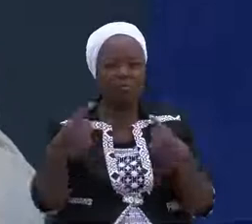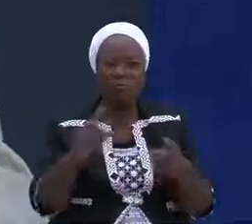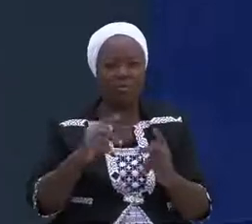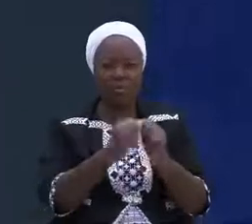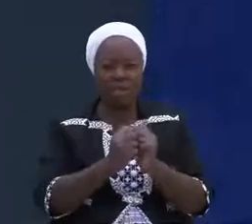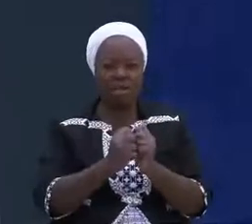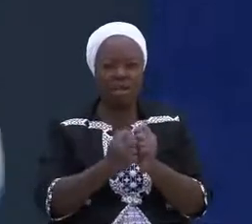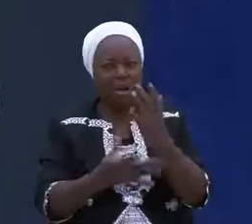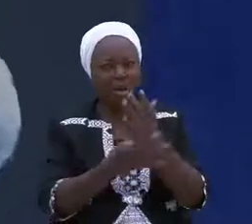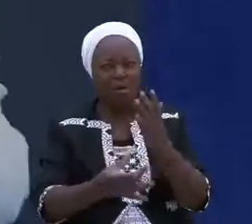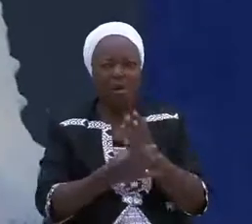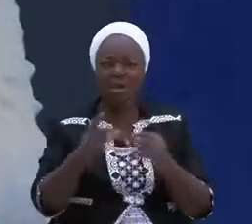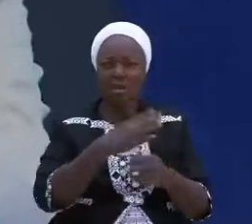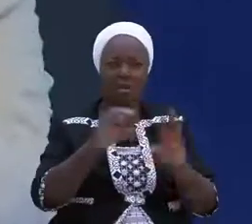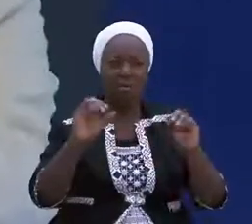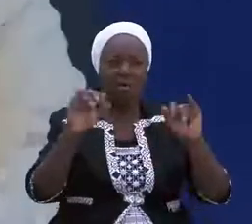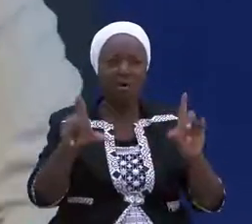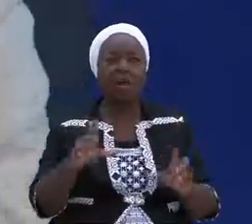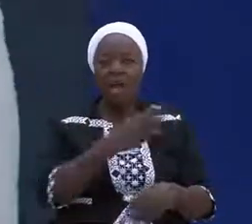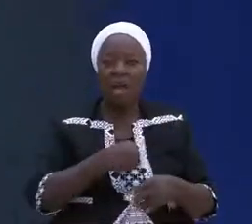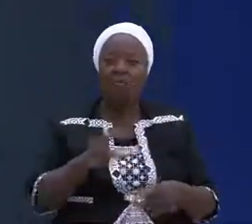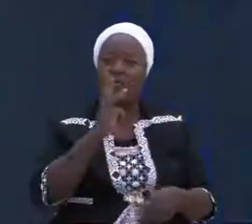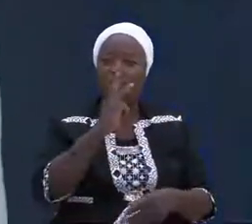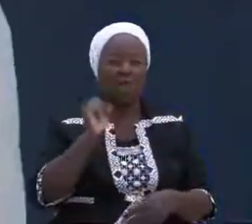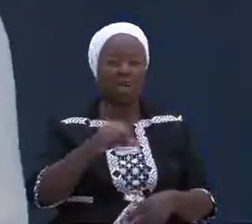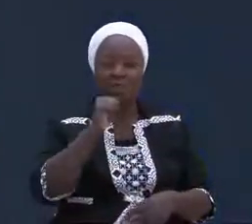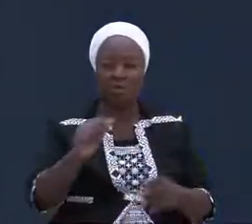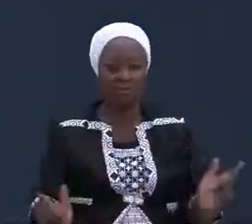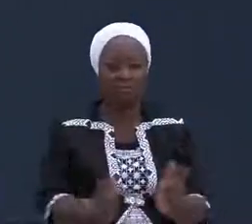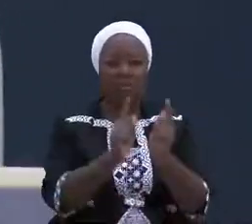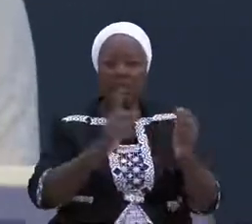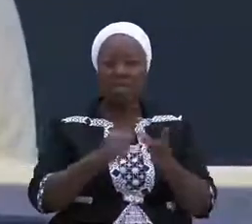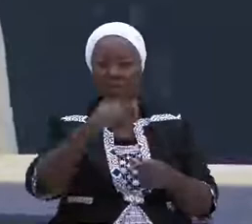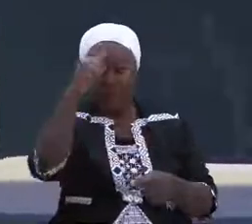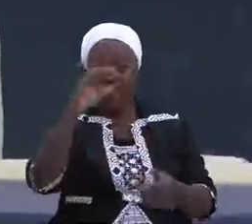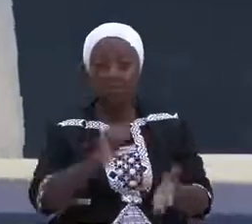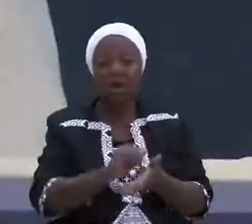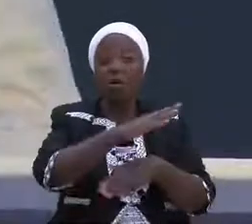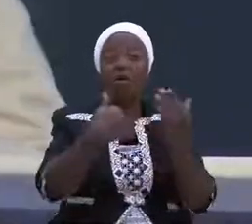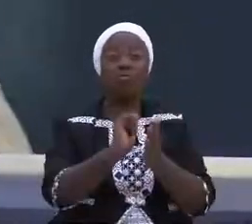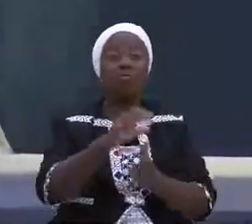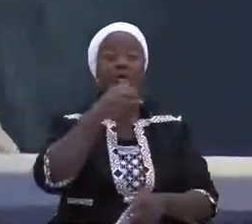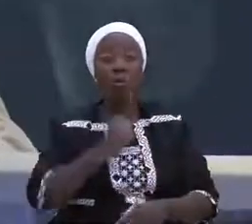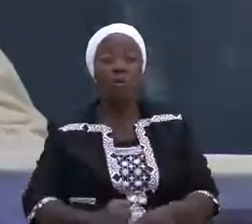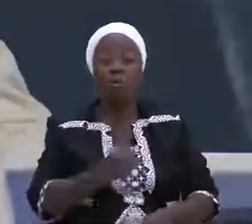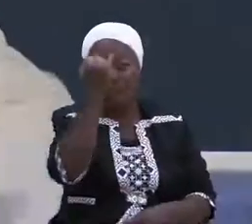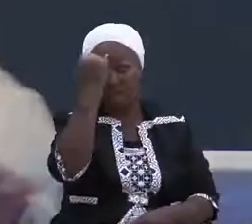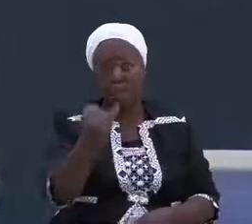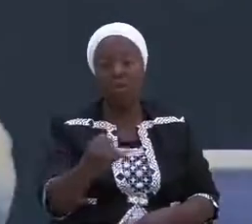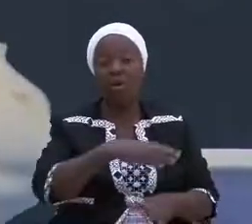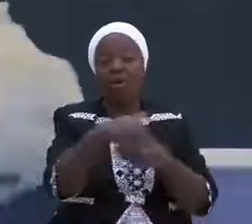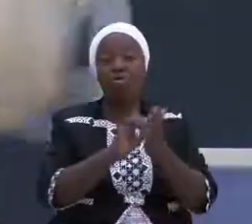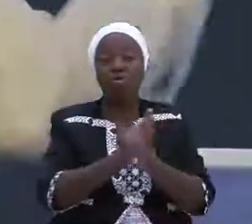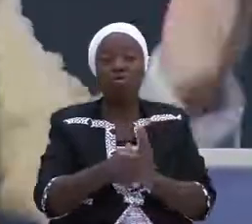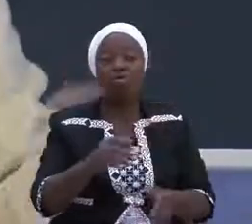l'huile et l'eau ne peut pas se mélanger. Et pour cela, toutes les idées du passé, toutes